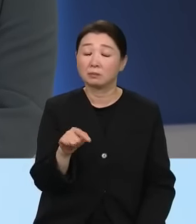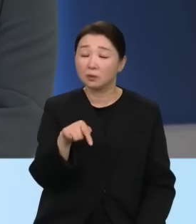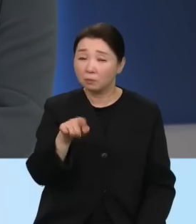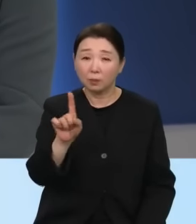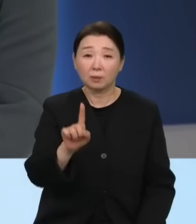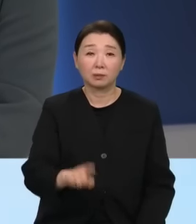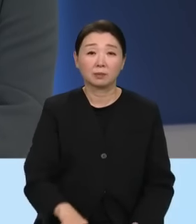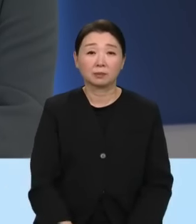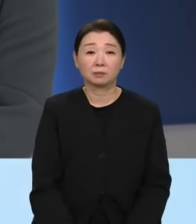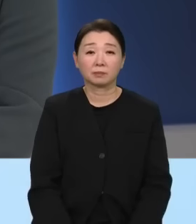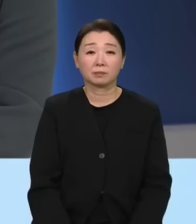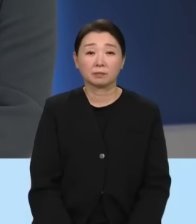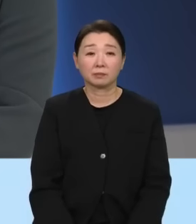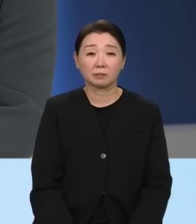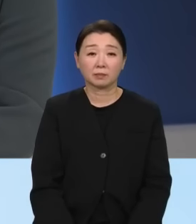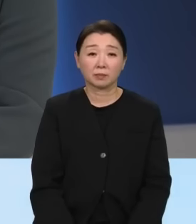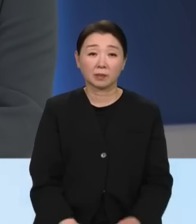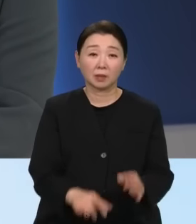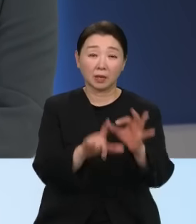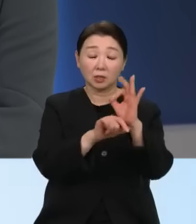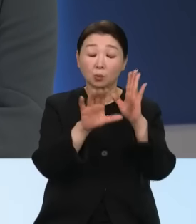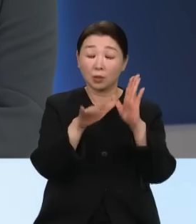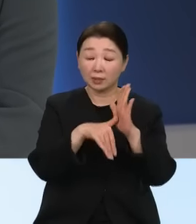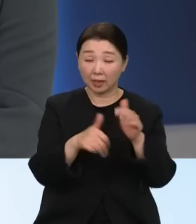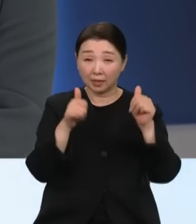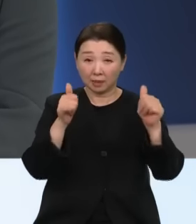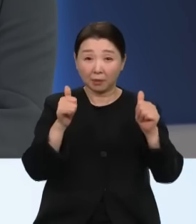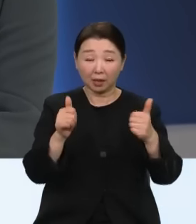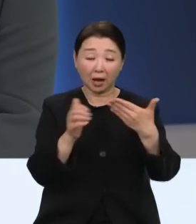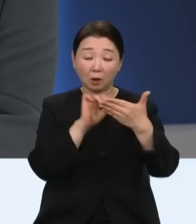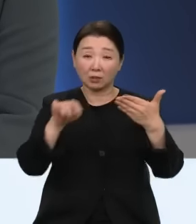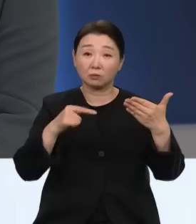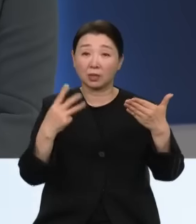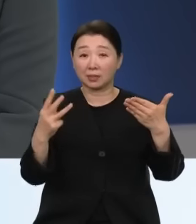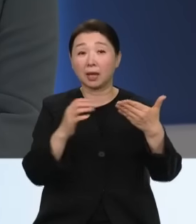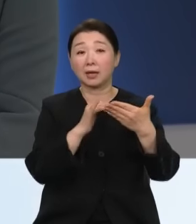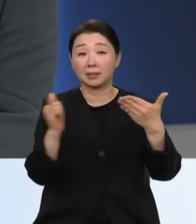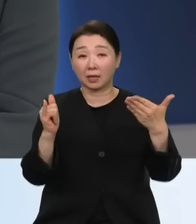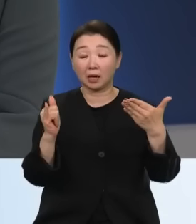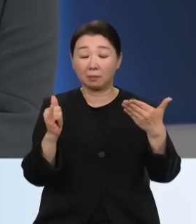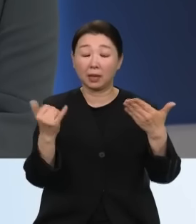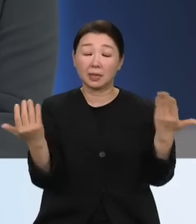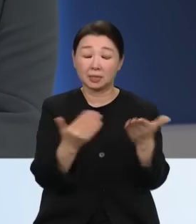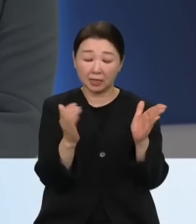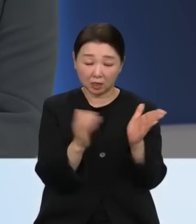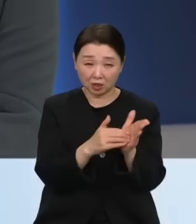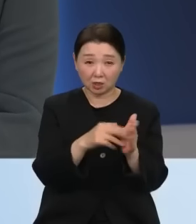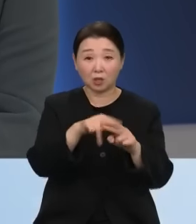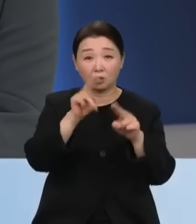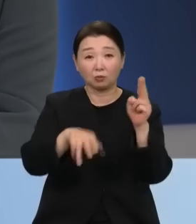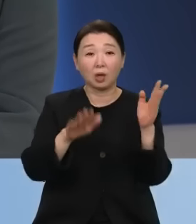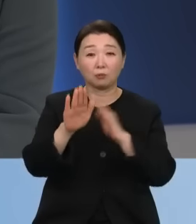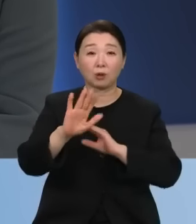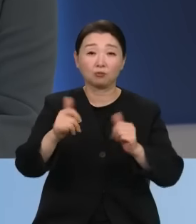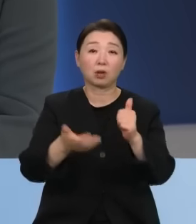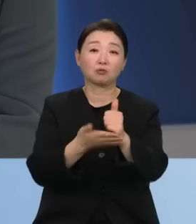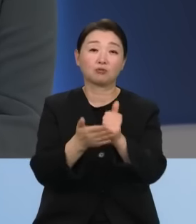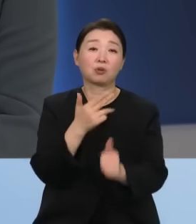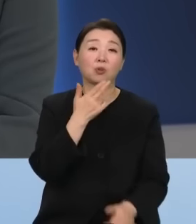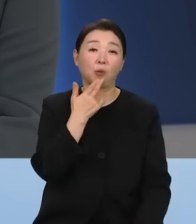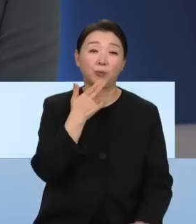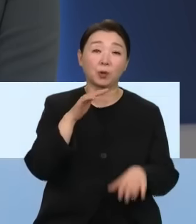그건 어떻습니까네 10월 전체 재판관 아홉 명 중에 세 명이 임기 만료로 퇴임한 뒤 국회가 추천을 안